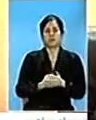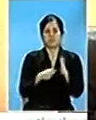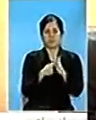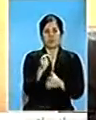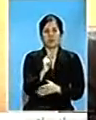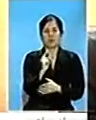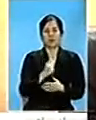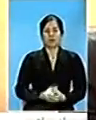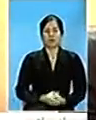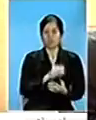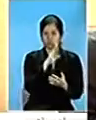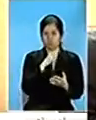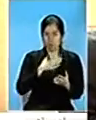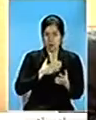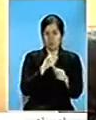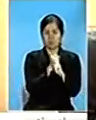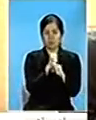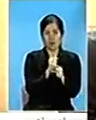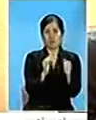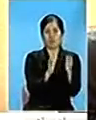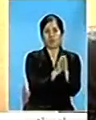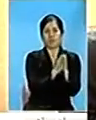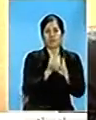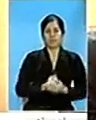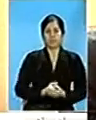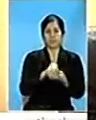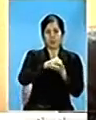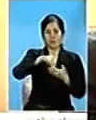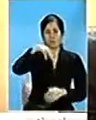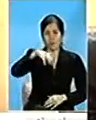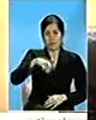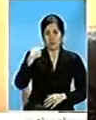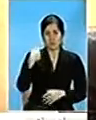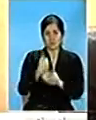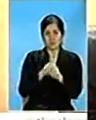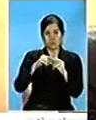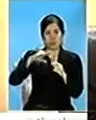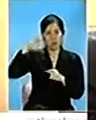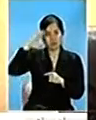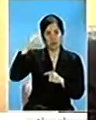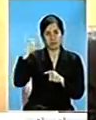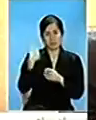เราทำงานกับทางสถาบันพระปกเกล้าซึ่งมีธรรมชาติและวัฒนธรรม